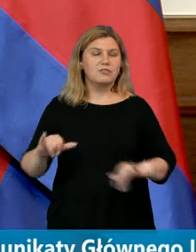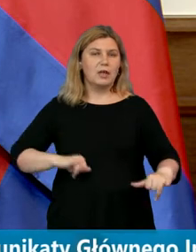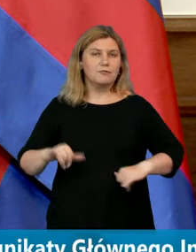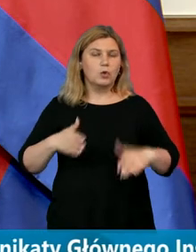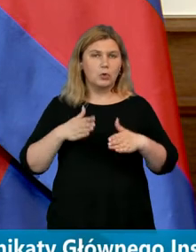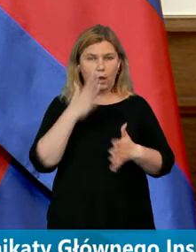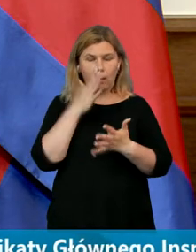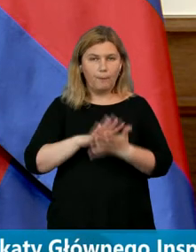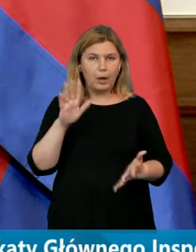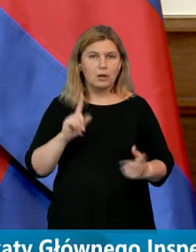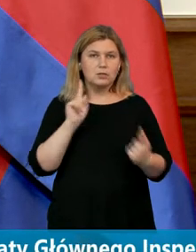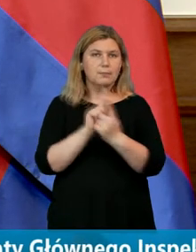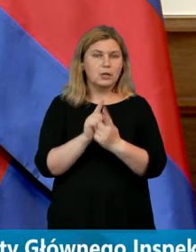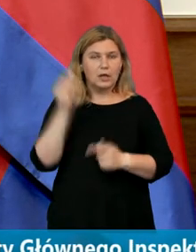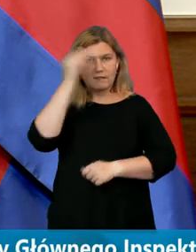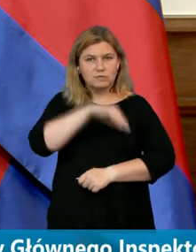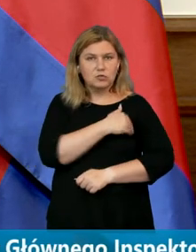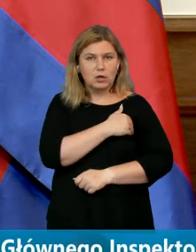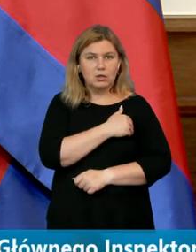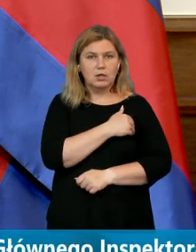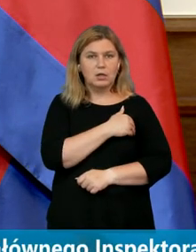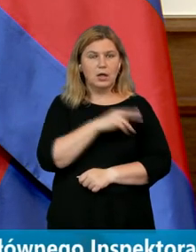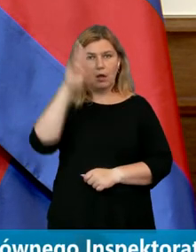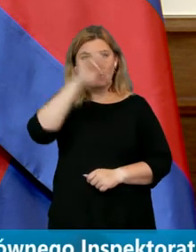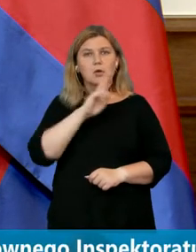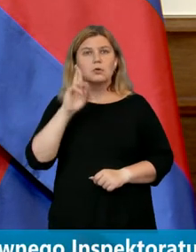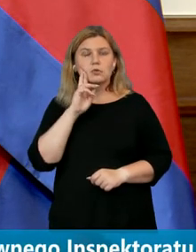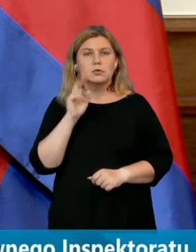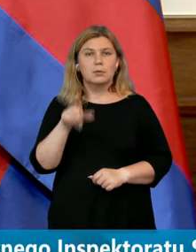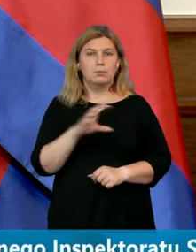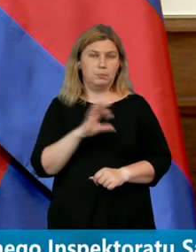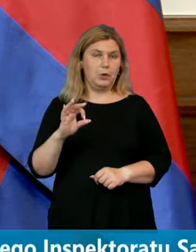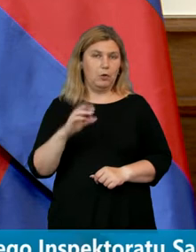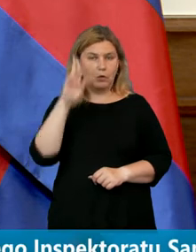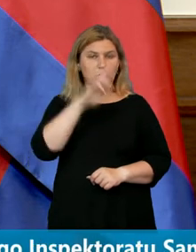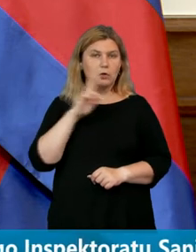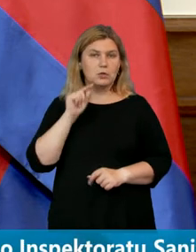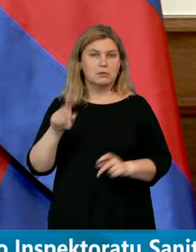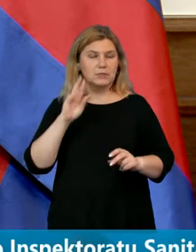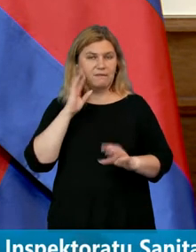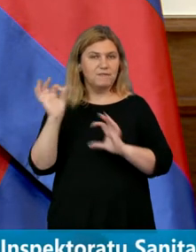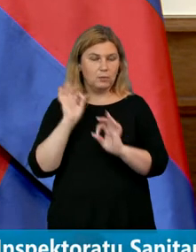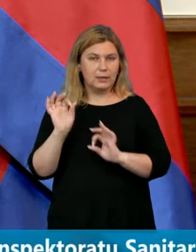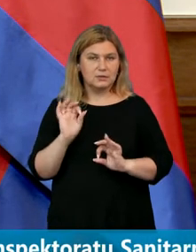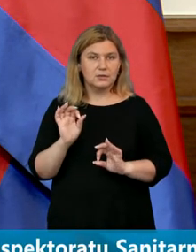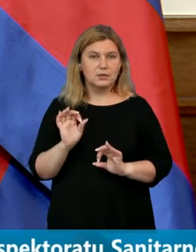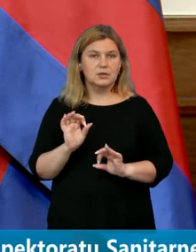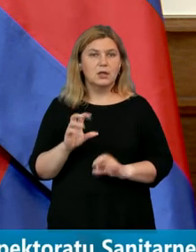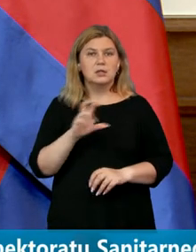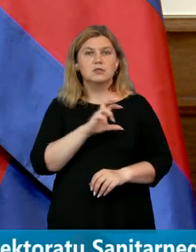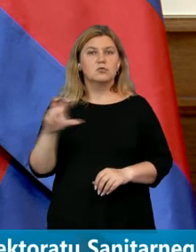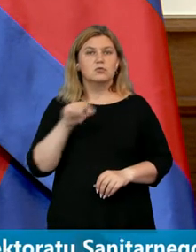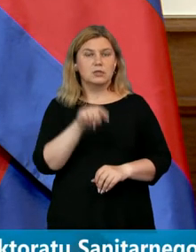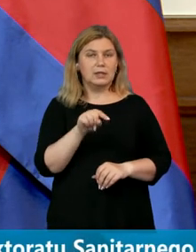opinię, ewentualnie o spotkanie w szkole z tymi rodzicami, rozumiem, bo to od rodziców pochodzi ten sygnał, czy tam w